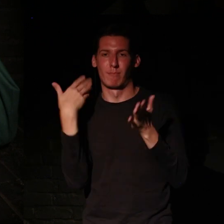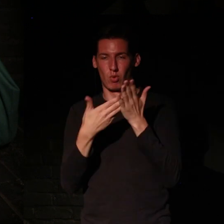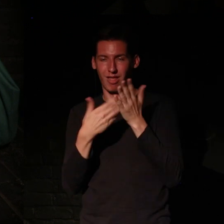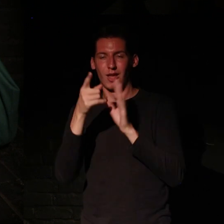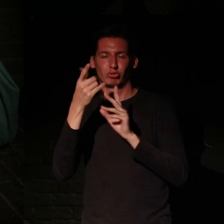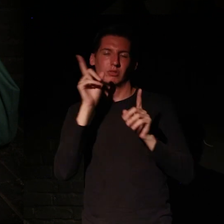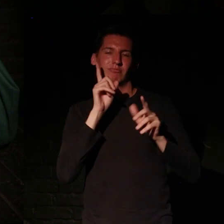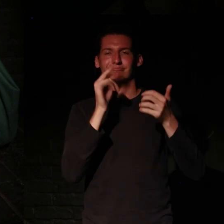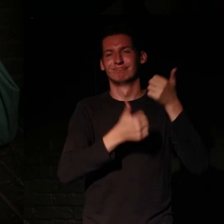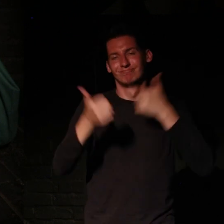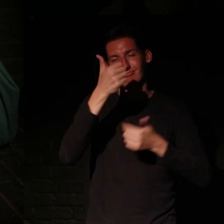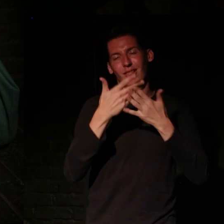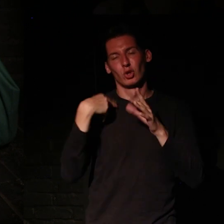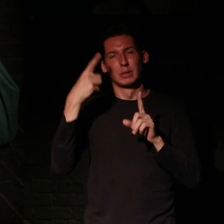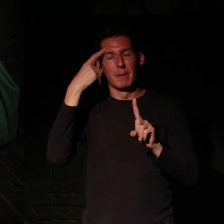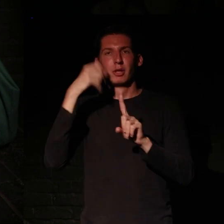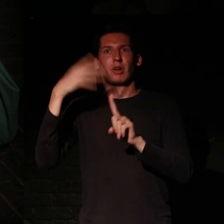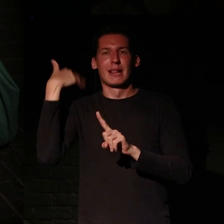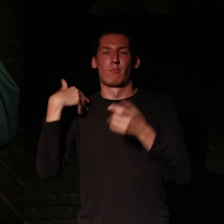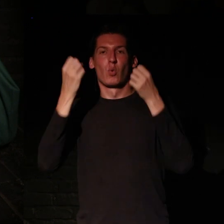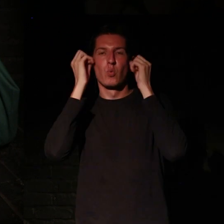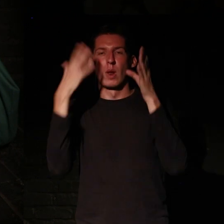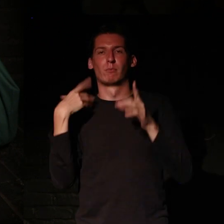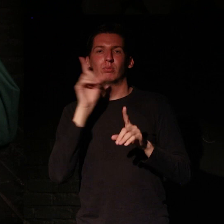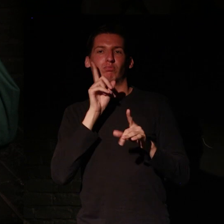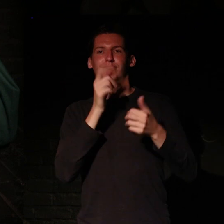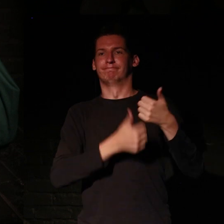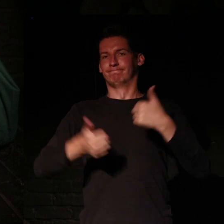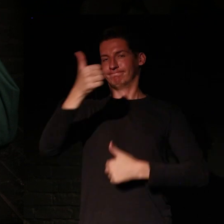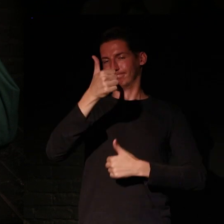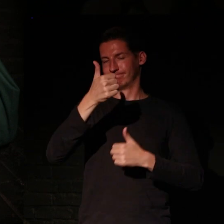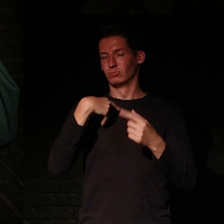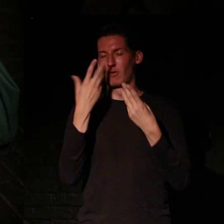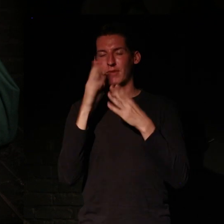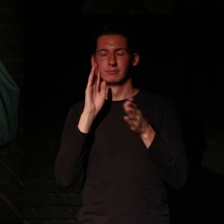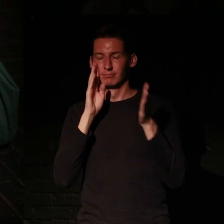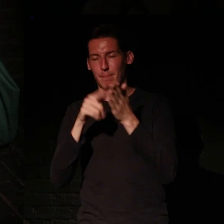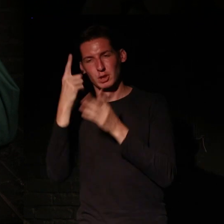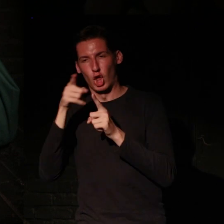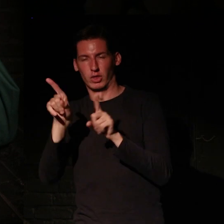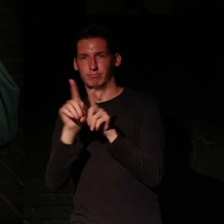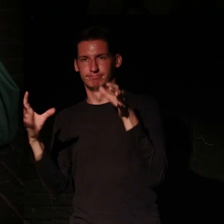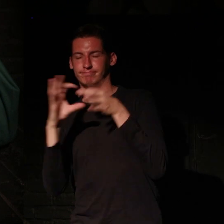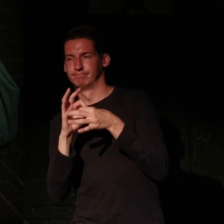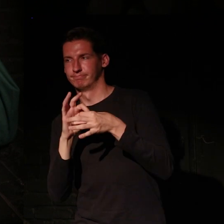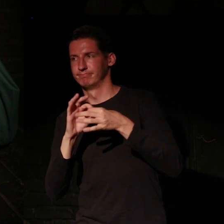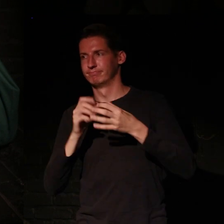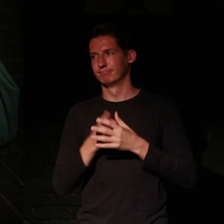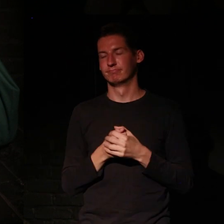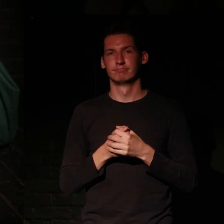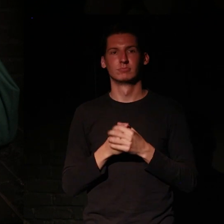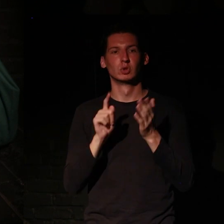tak, którą należałoby odgarnąć, jeżeli chcemy